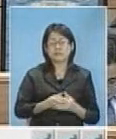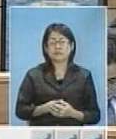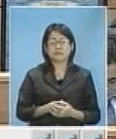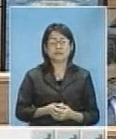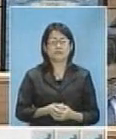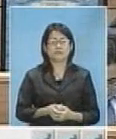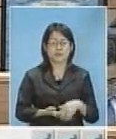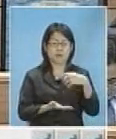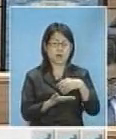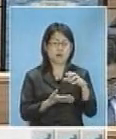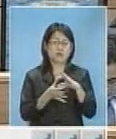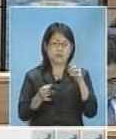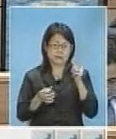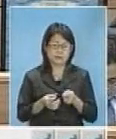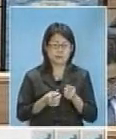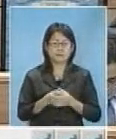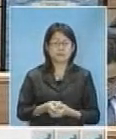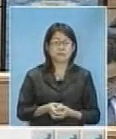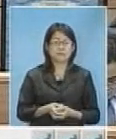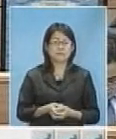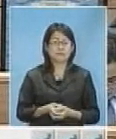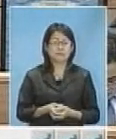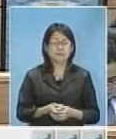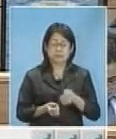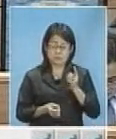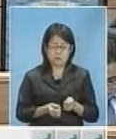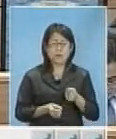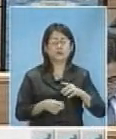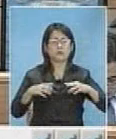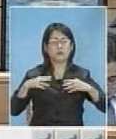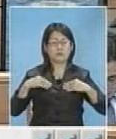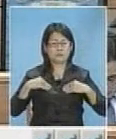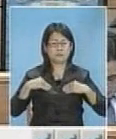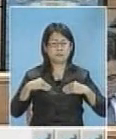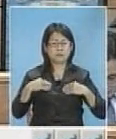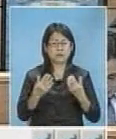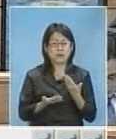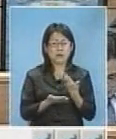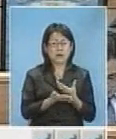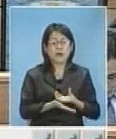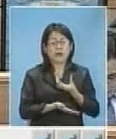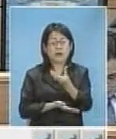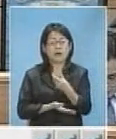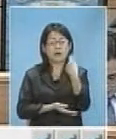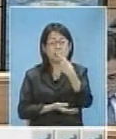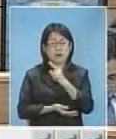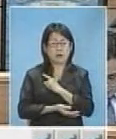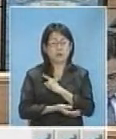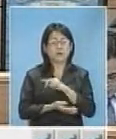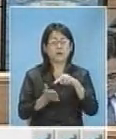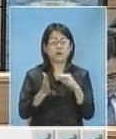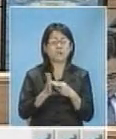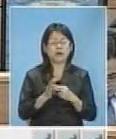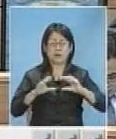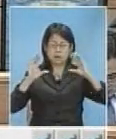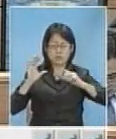นี่คือข้อเท็จจริงนี่คือข้อเท็จจริงที่หลีกเลี่ยงไม่ได้เราจะโอนหนี้ไปไว้ที่ไหนก็ยังเป็นหนี้สาธารณะเป็นหนี้ของรั